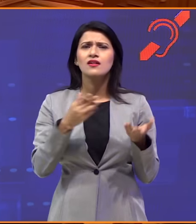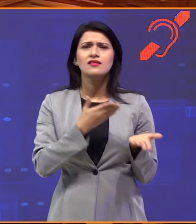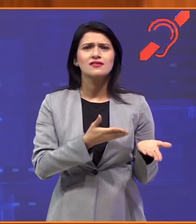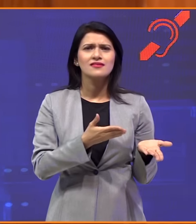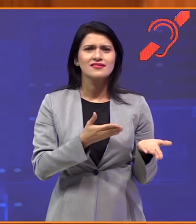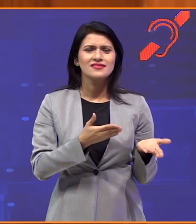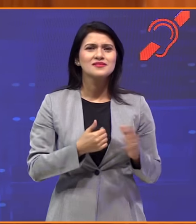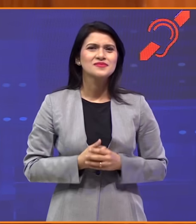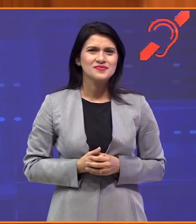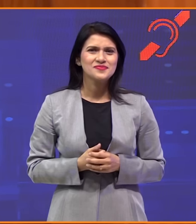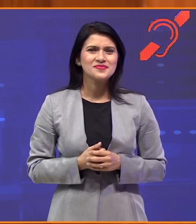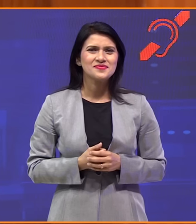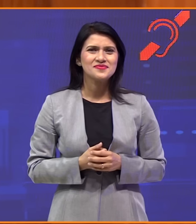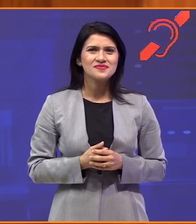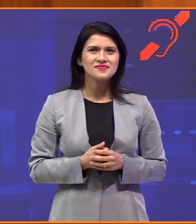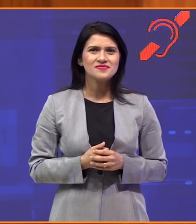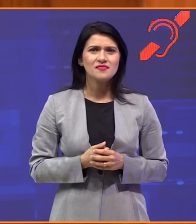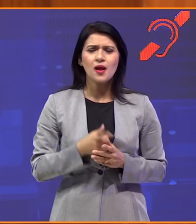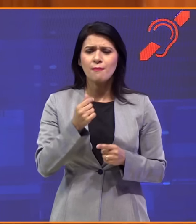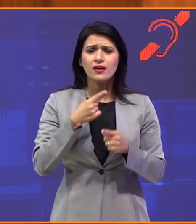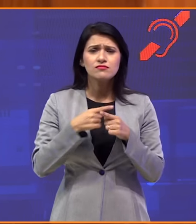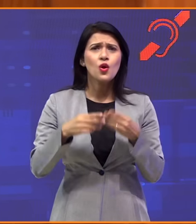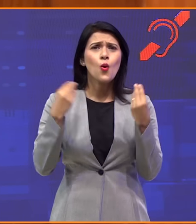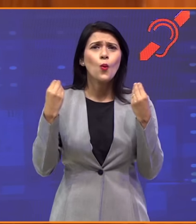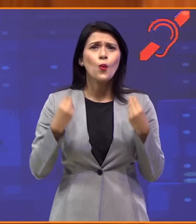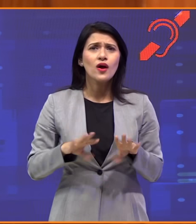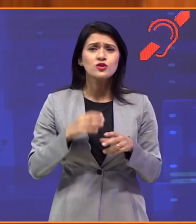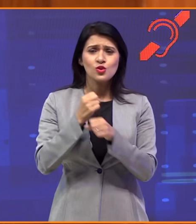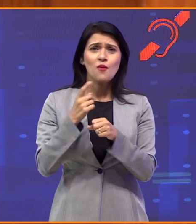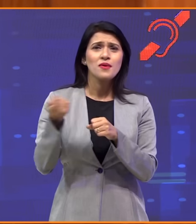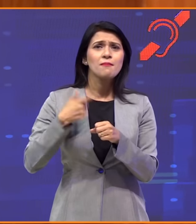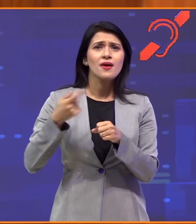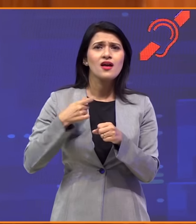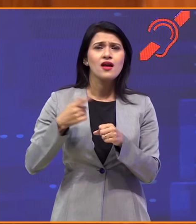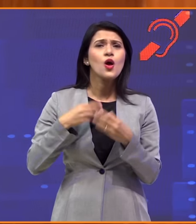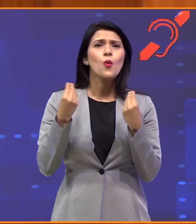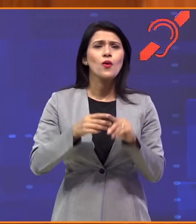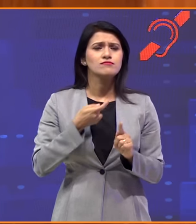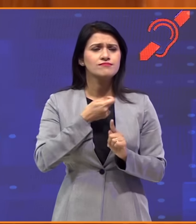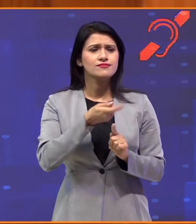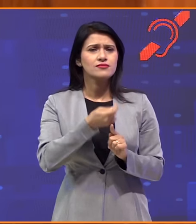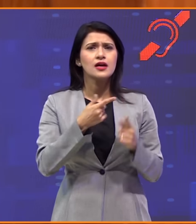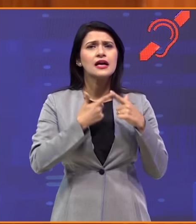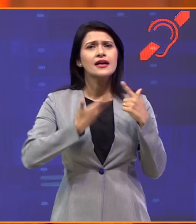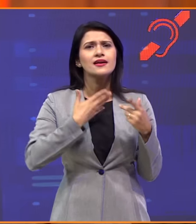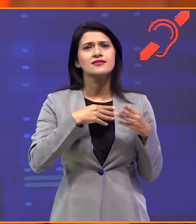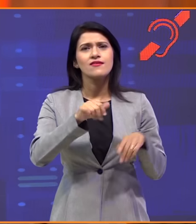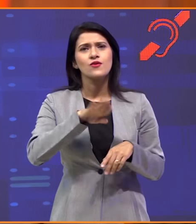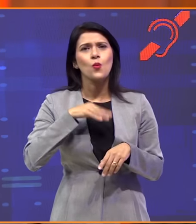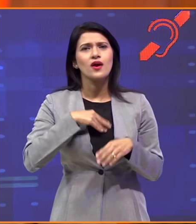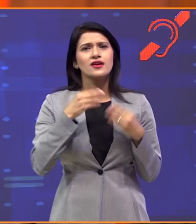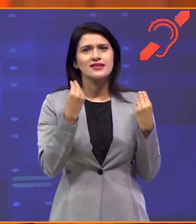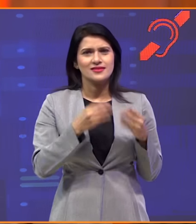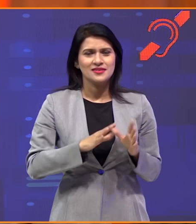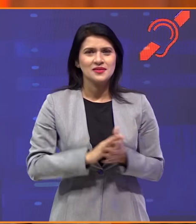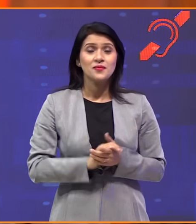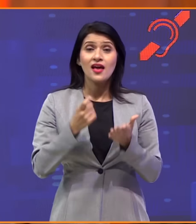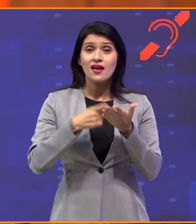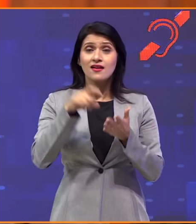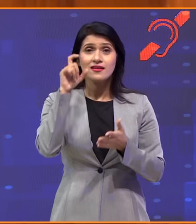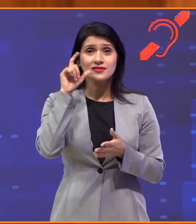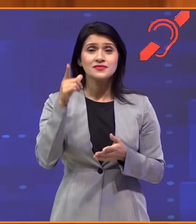है तो उसको लग रहा है कि पैसे मेरे वेस्ट हो रहे हैं जो पगार आ रही है गवर्नमेंट से वो बिना मतलब इसके ट्यूशन में खर्च हो रहे हैं लेकिन अब जो आपकी नई